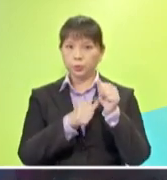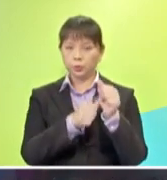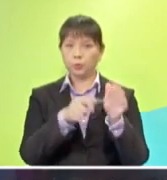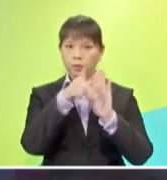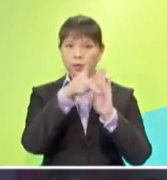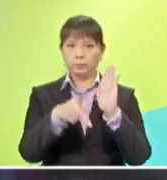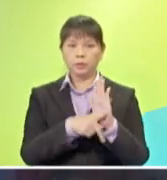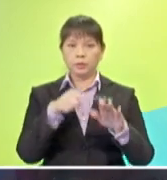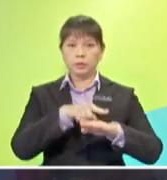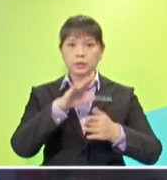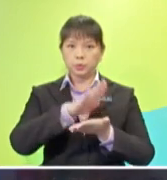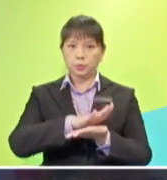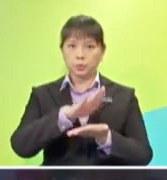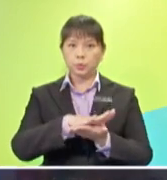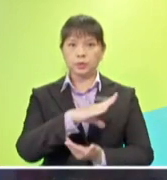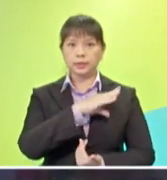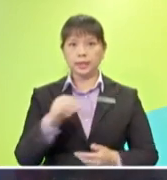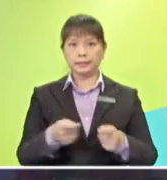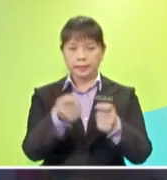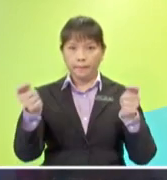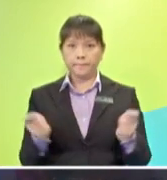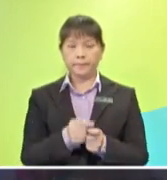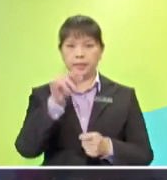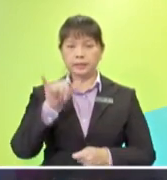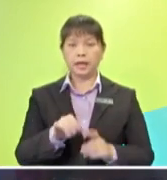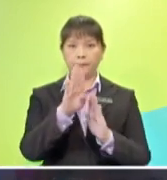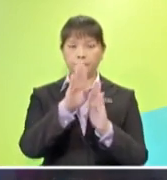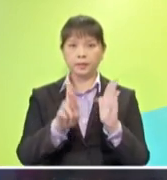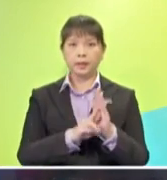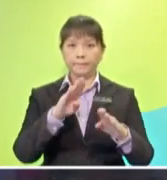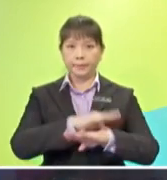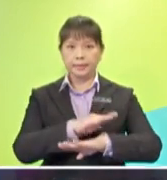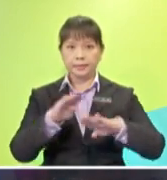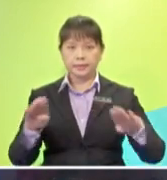dan juga di tempat-tempat yang berbeda di dalam kawasan sekolah